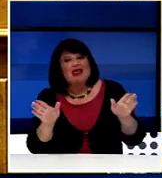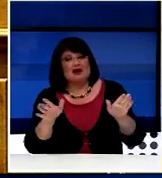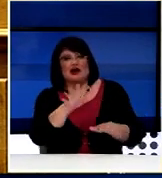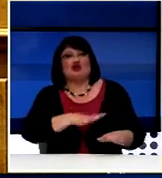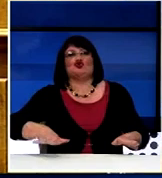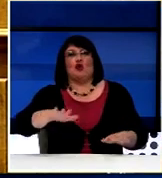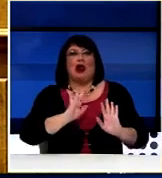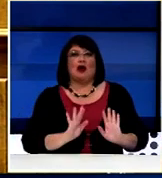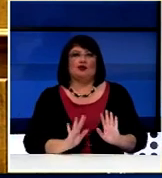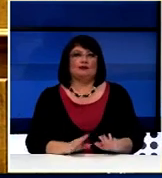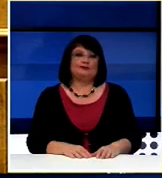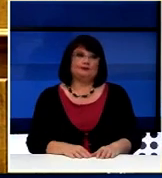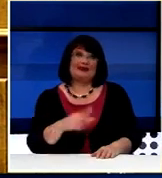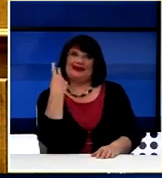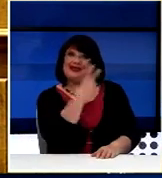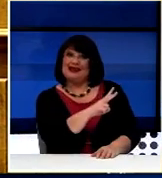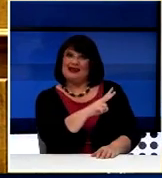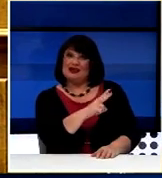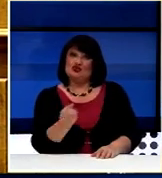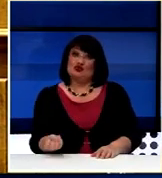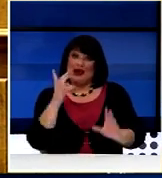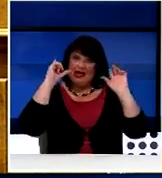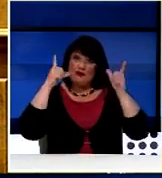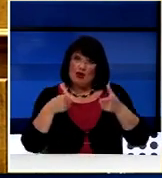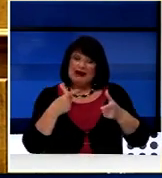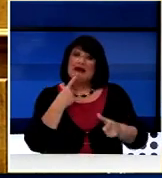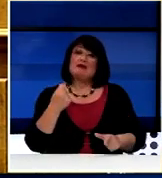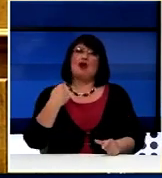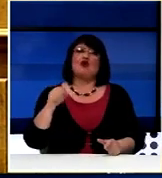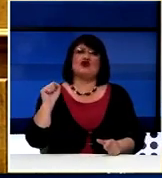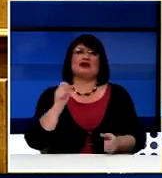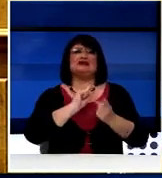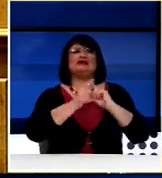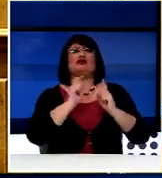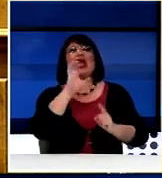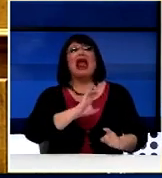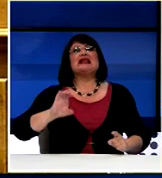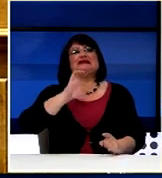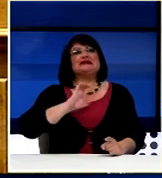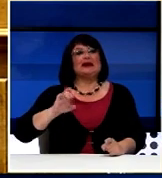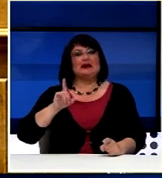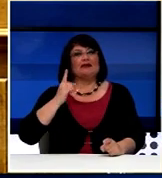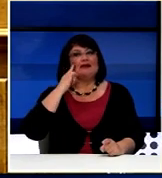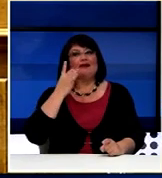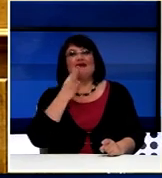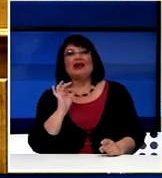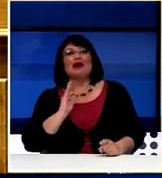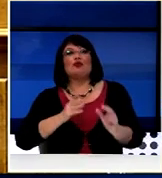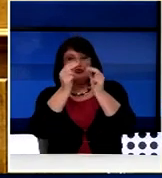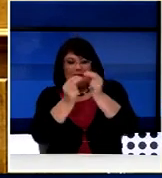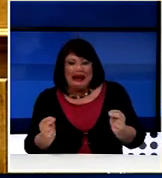Διότι η δική σας παράταξη, κύριε Μητσοτάκη, είναι αυτή που απέρριψε το Ελσίνκι, όταν η χώρα είχε την ευκαιρία για λύση